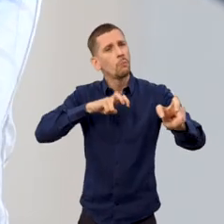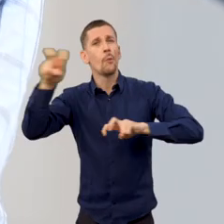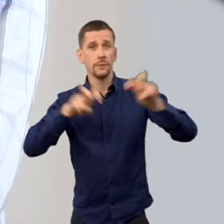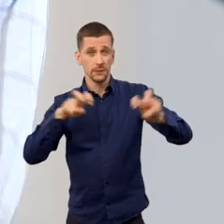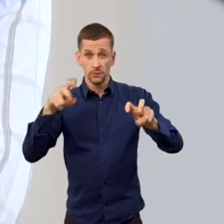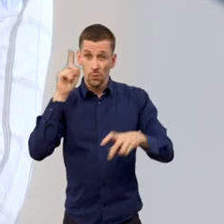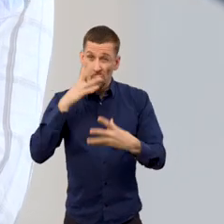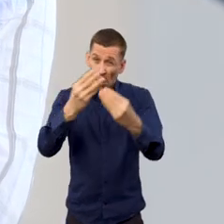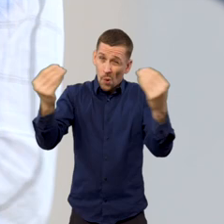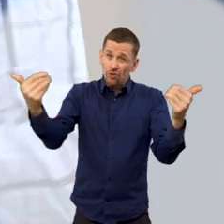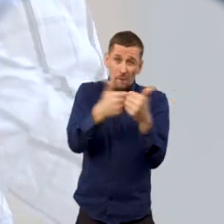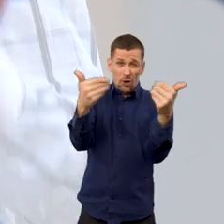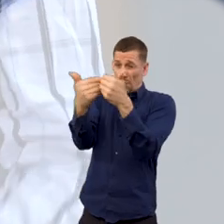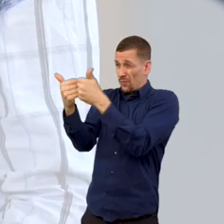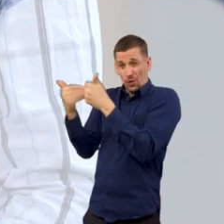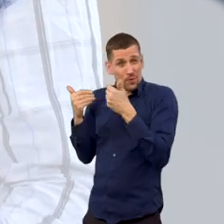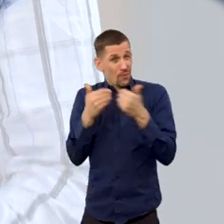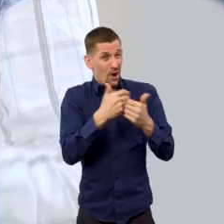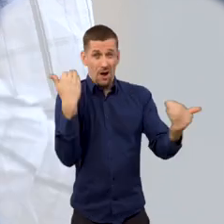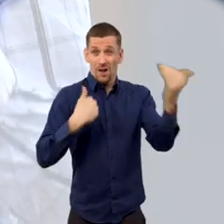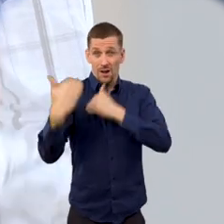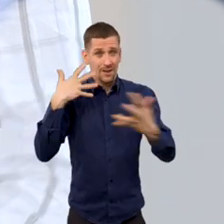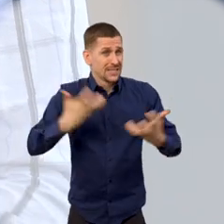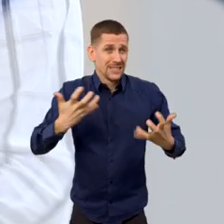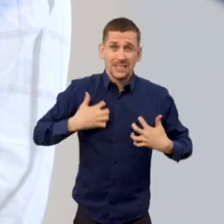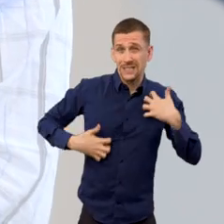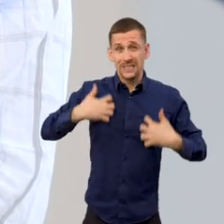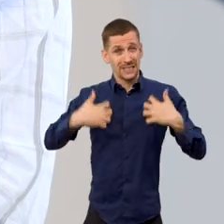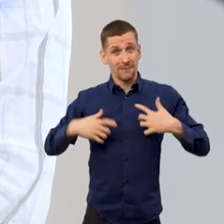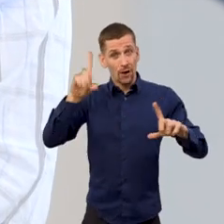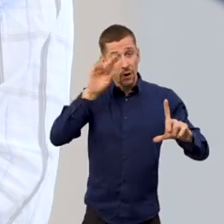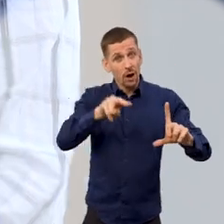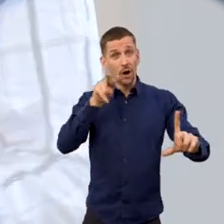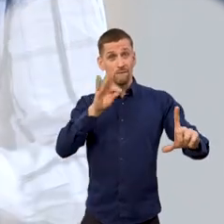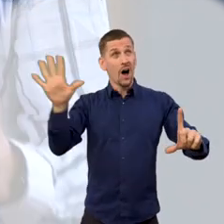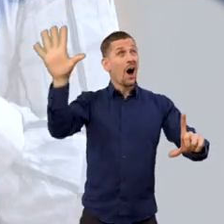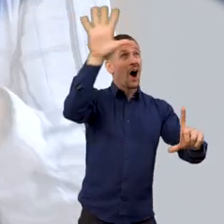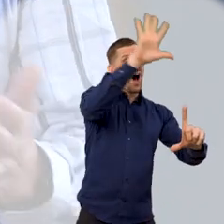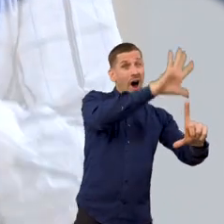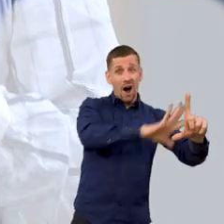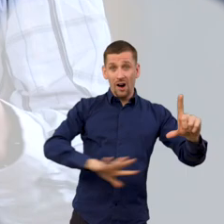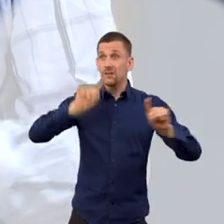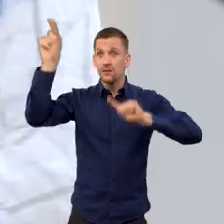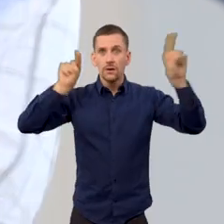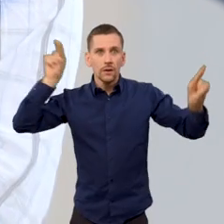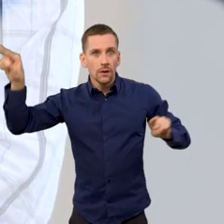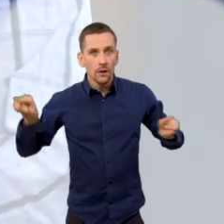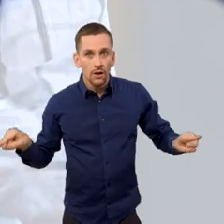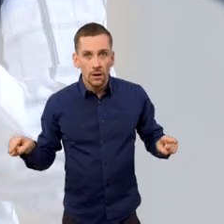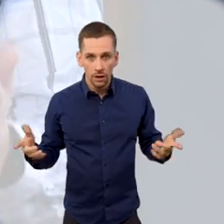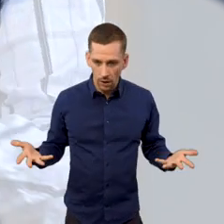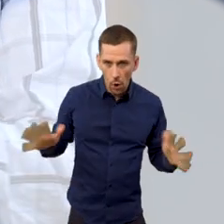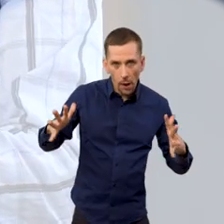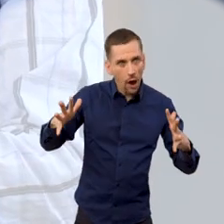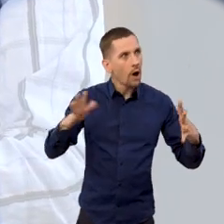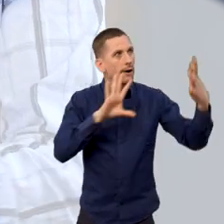se poser, justement, je reviens à la question de la mobilité. Donc, on a beaucoup de demandes, on a beaucoup de personnes qui sont intéressées. Après, restent les questions pratiques de se